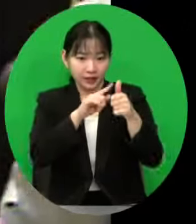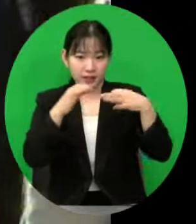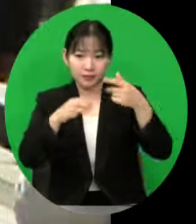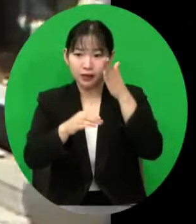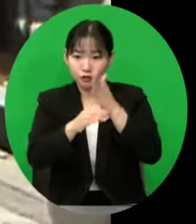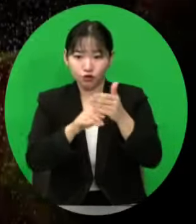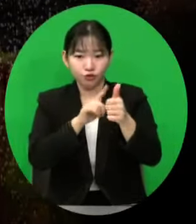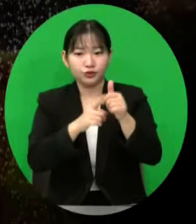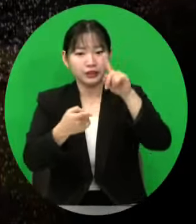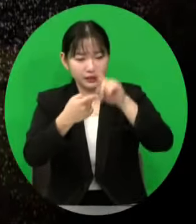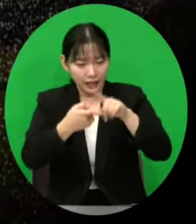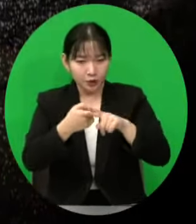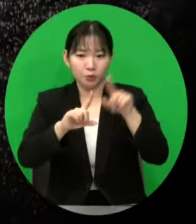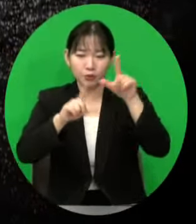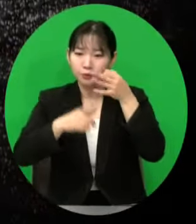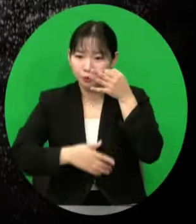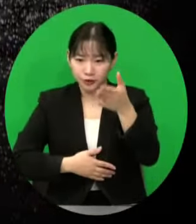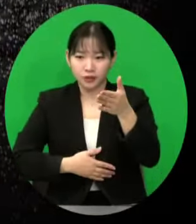더했습니다.